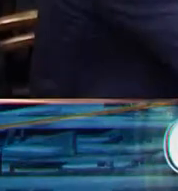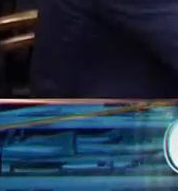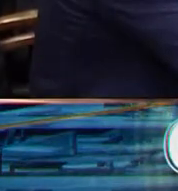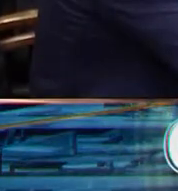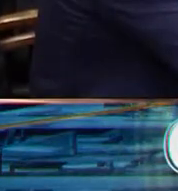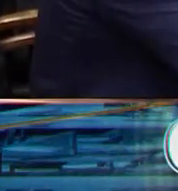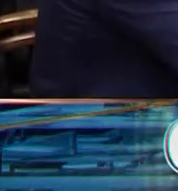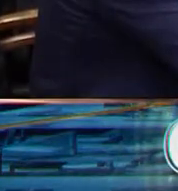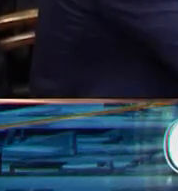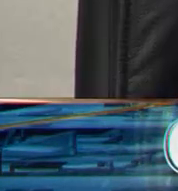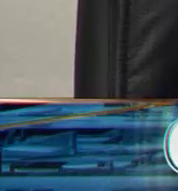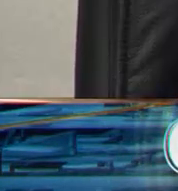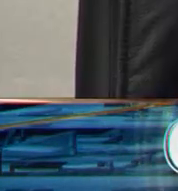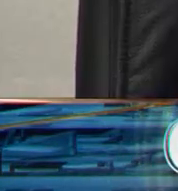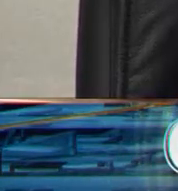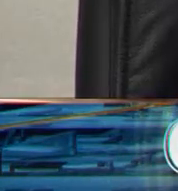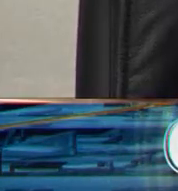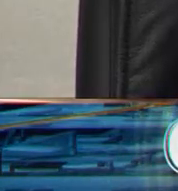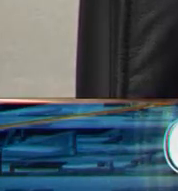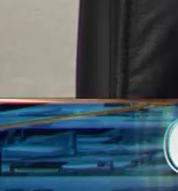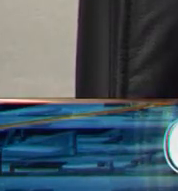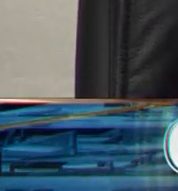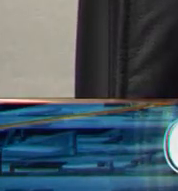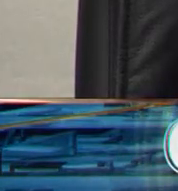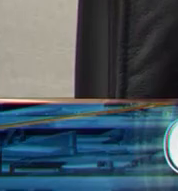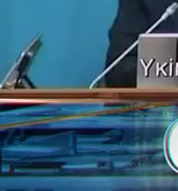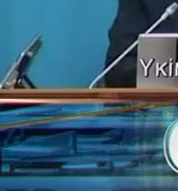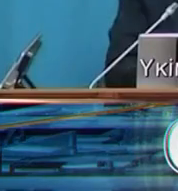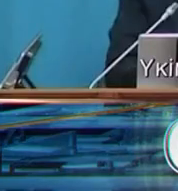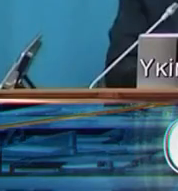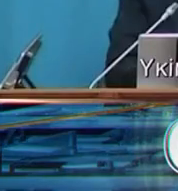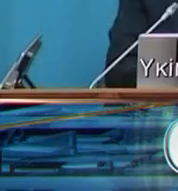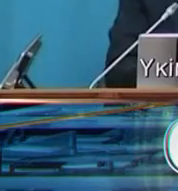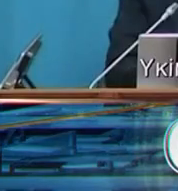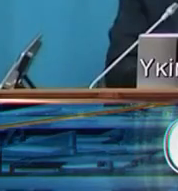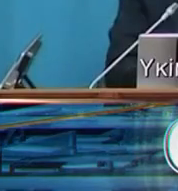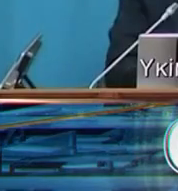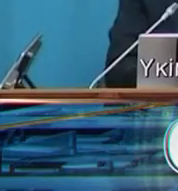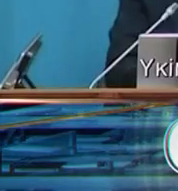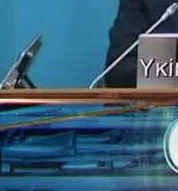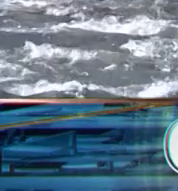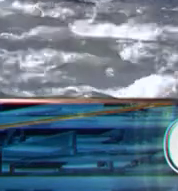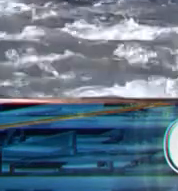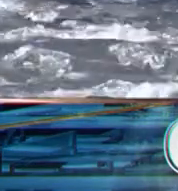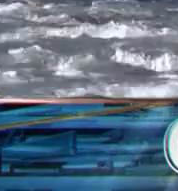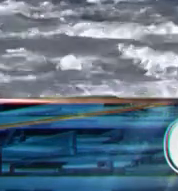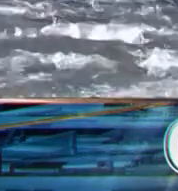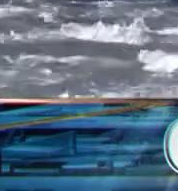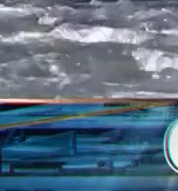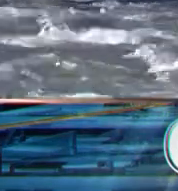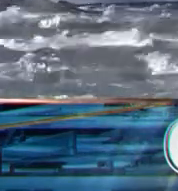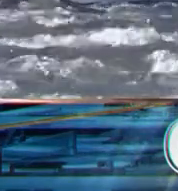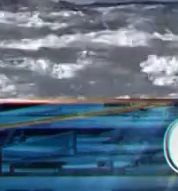На страже сотрудники чрезвычайных служб Казахстана подготовили 1700 пунктов приема эвакуируемого населения на случай